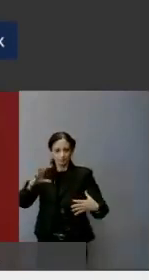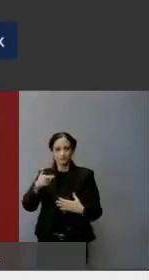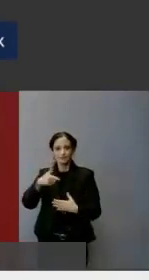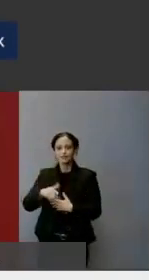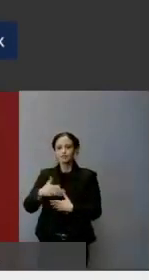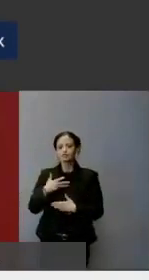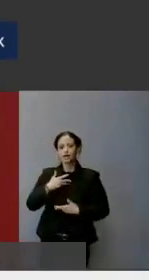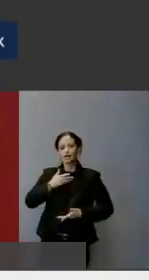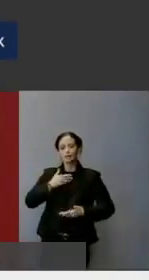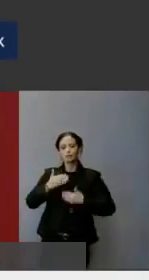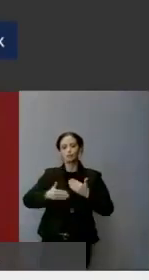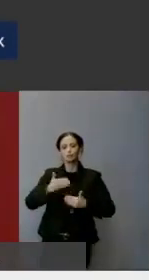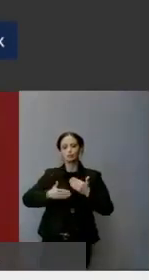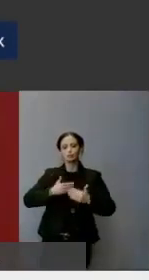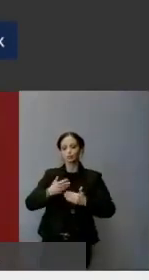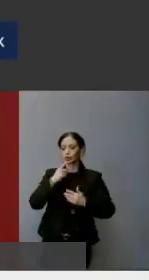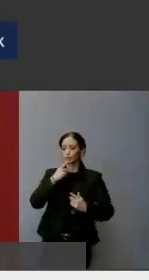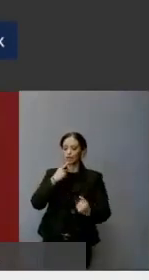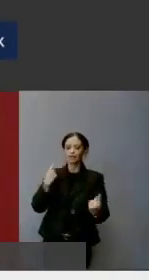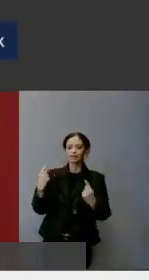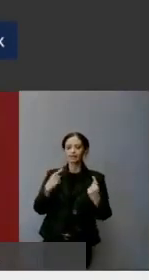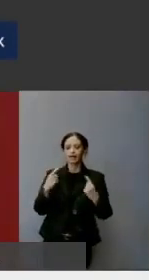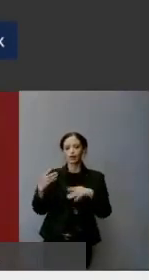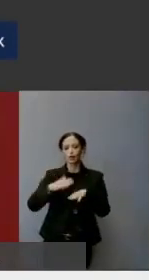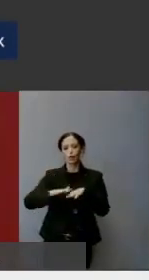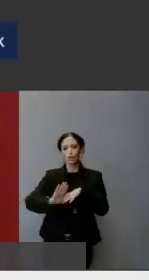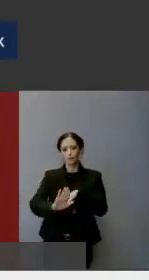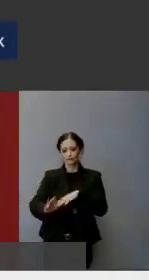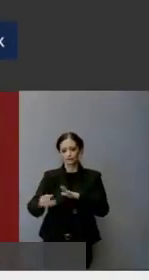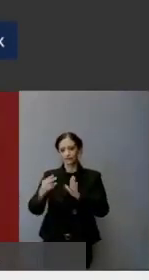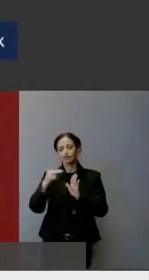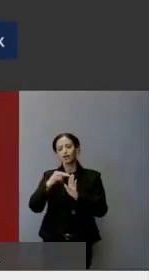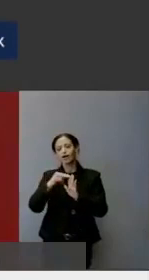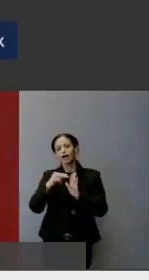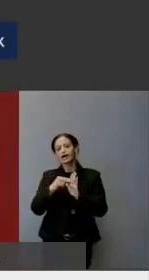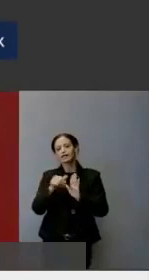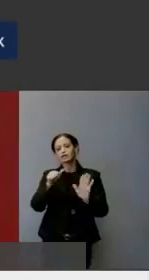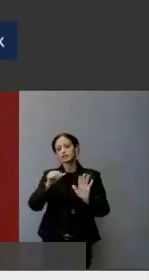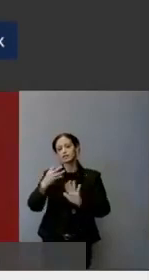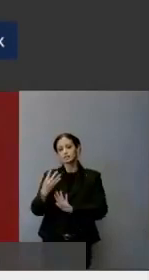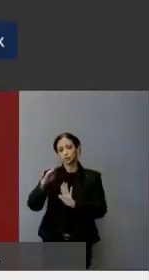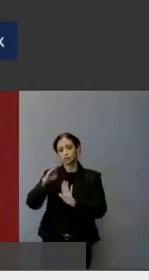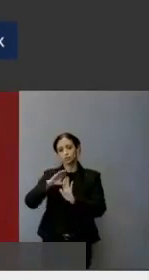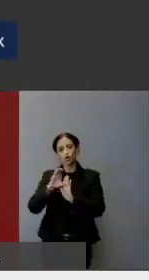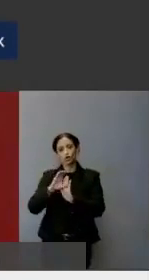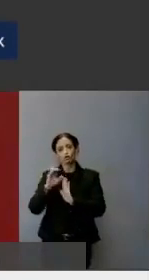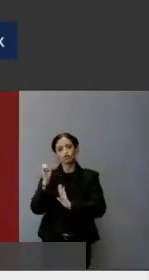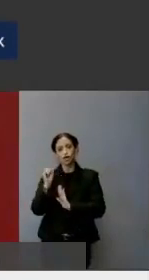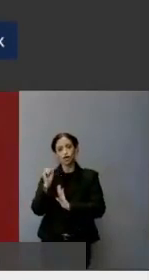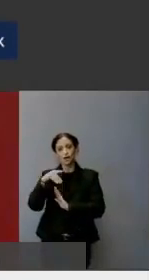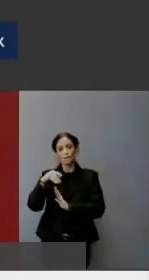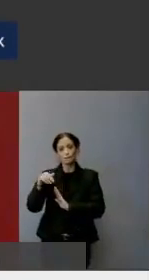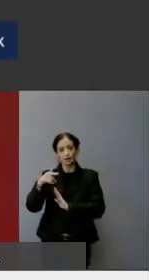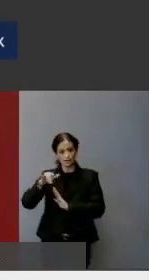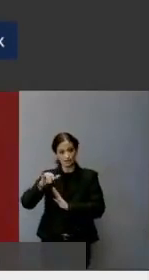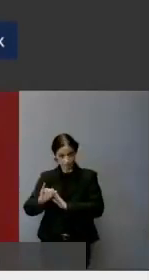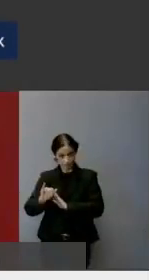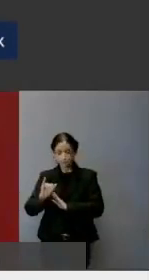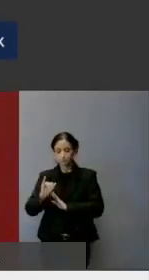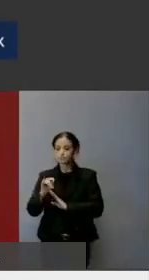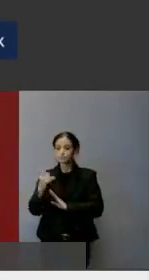di dialogo competitivo ai sensi dell'articolo 64 del codice degli appalti che è una procedura per la quale l'amministrazione